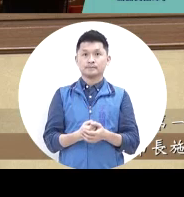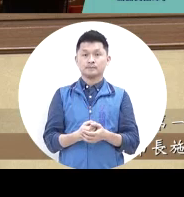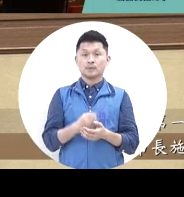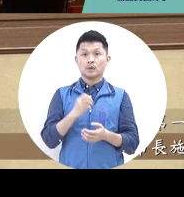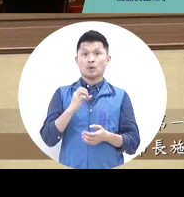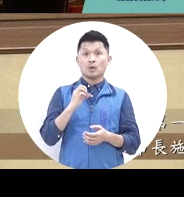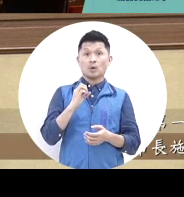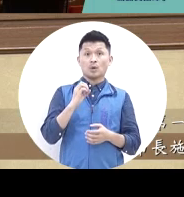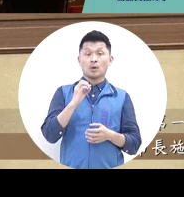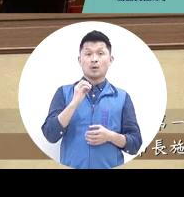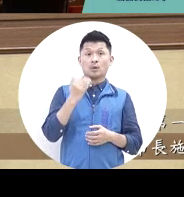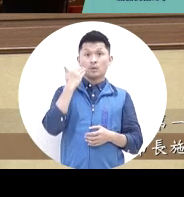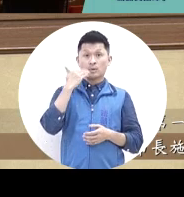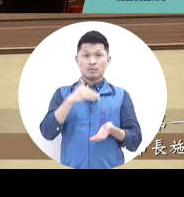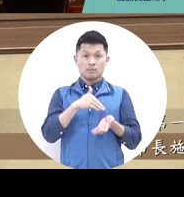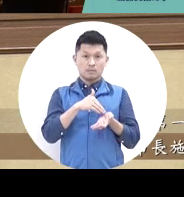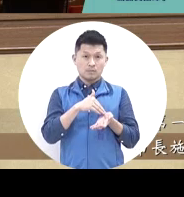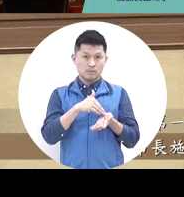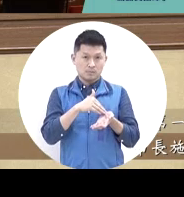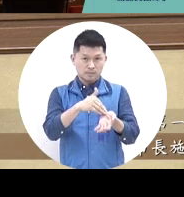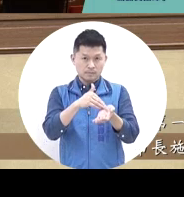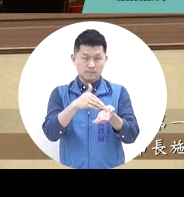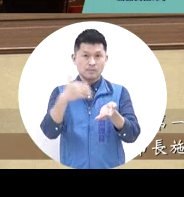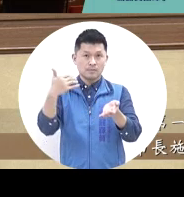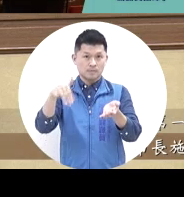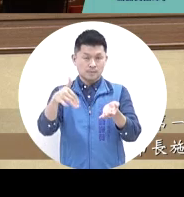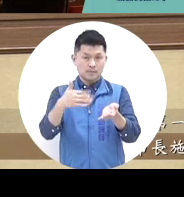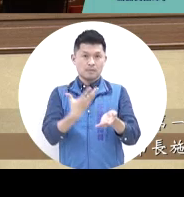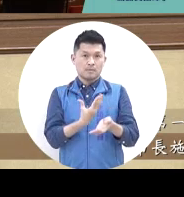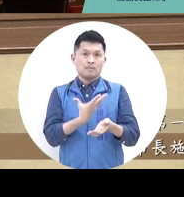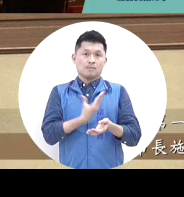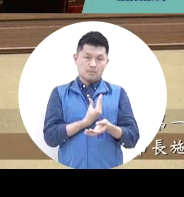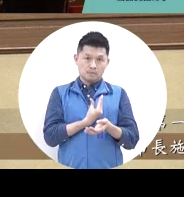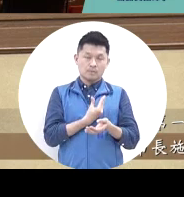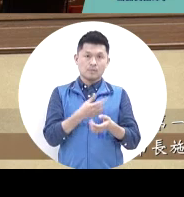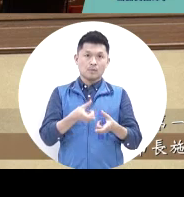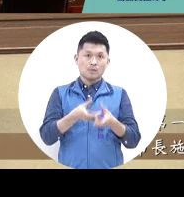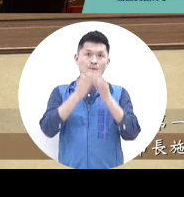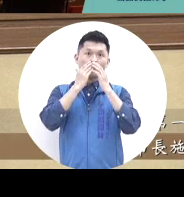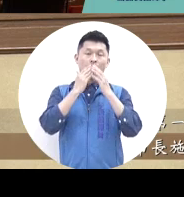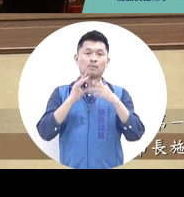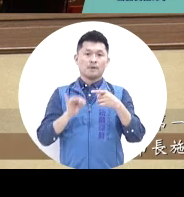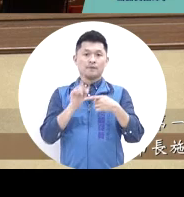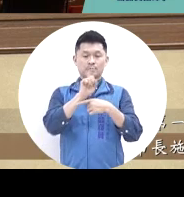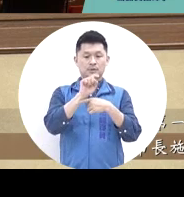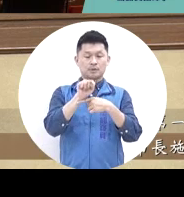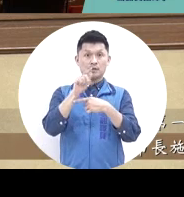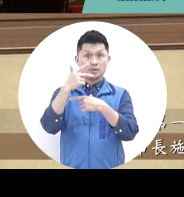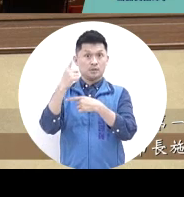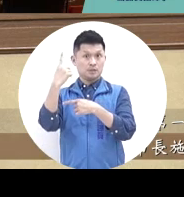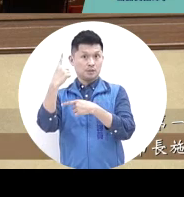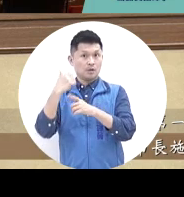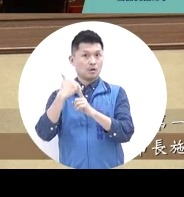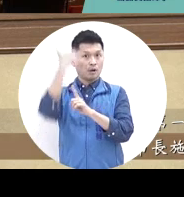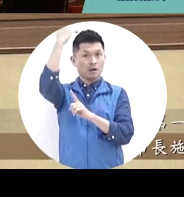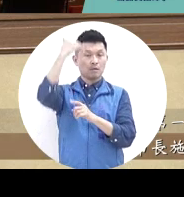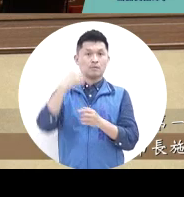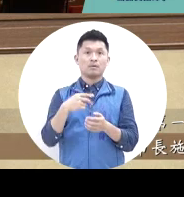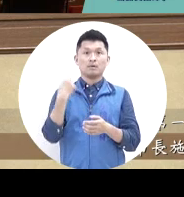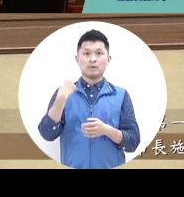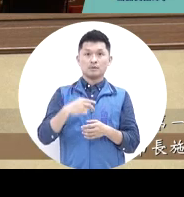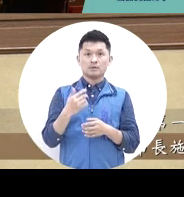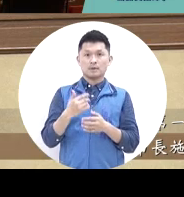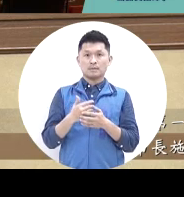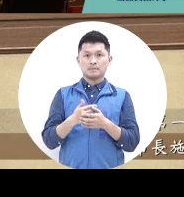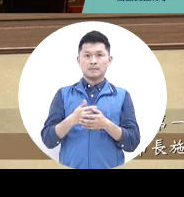的康复出院率大幅提升到10.71%。尤其我们的高阶救护机动